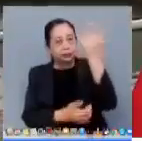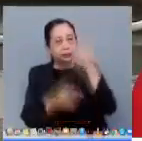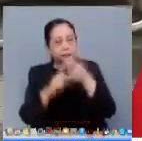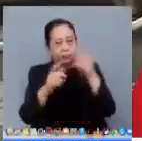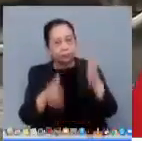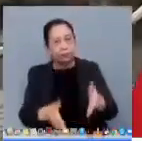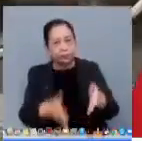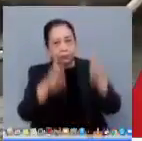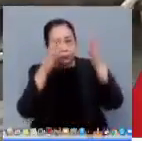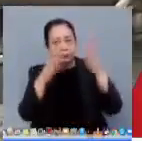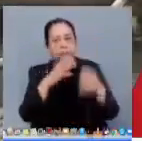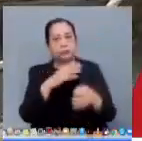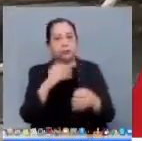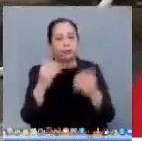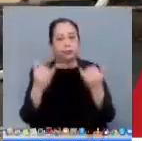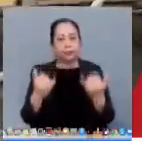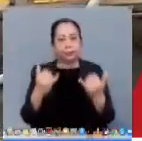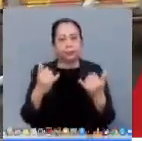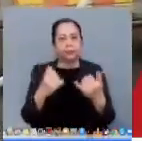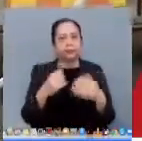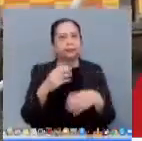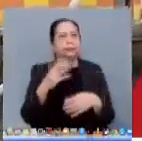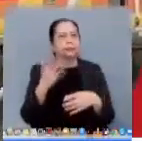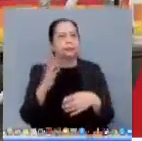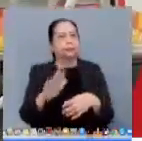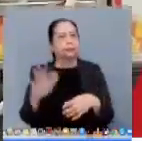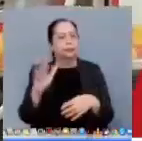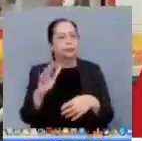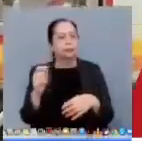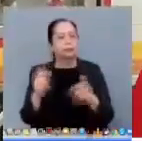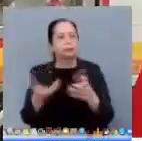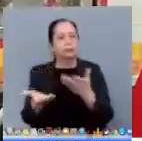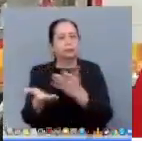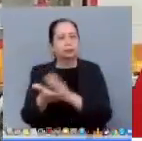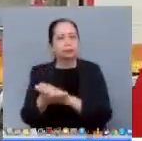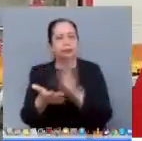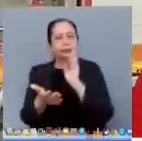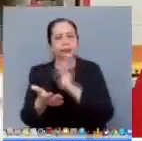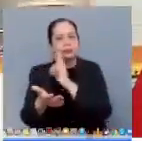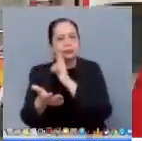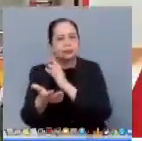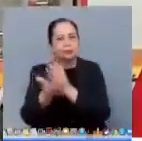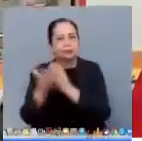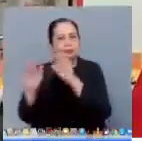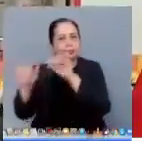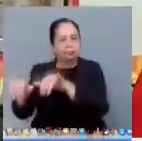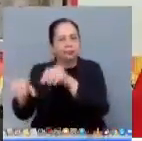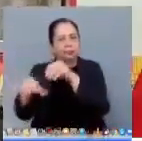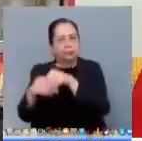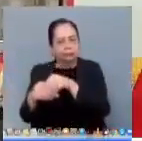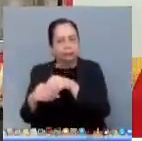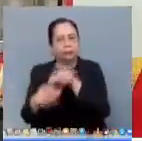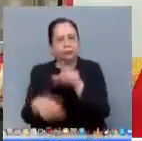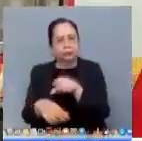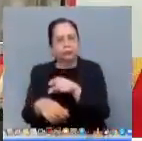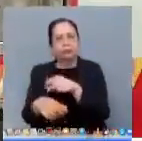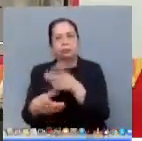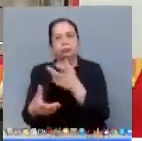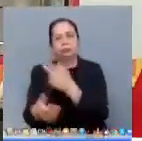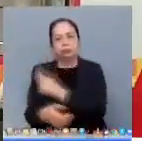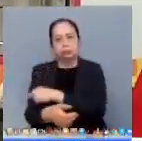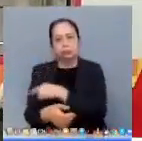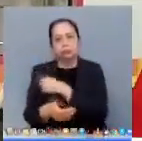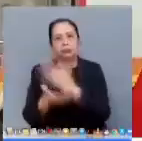sa ngayon ay nasa loob ng fast food chain yung mga pasyente at meron namang nagbabantay na mga doktor